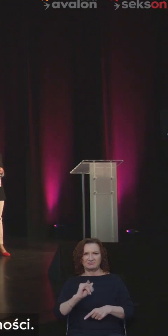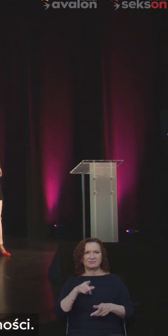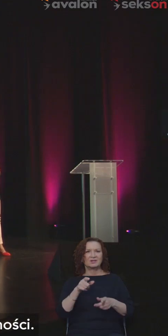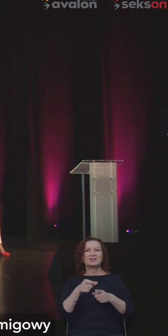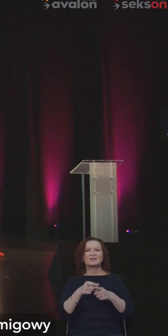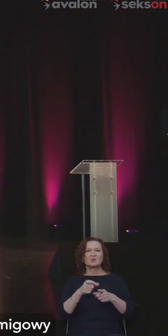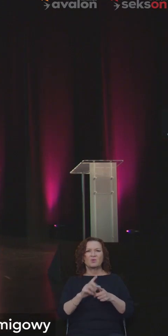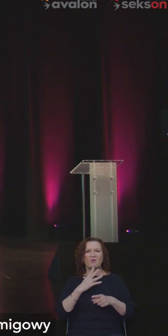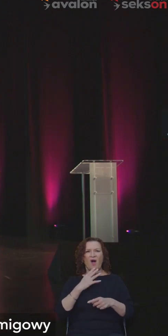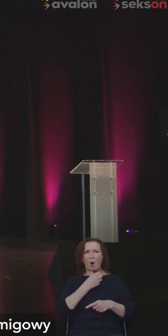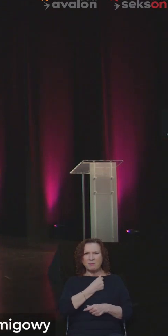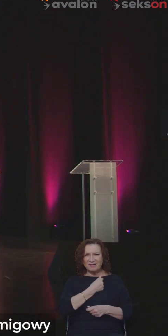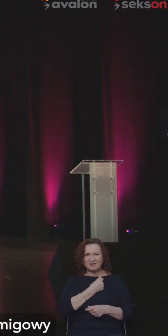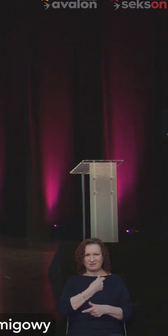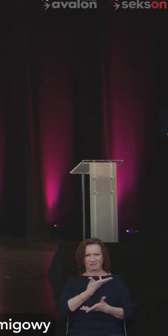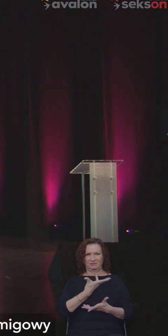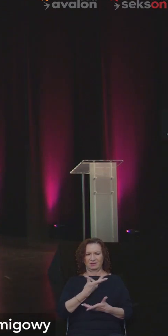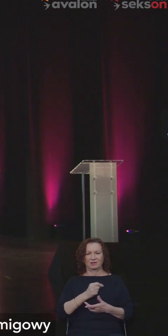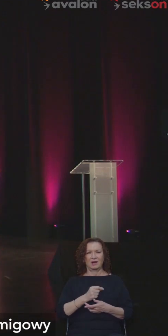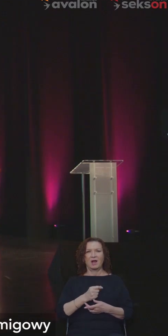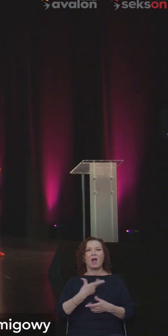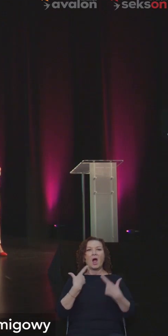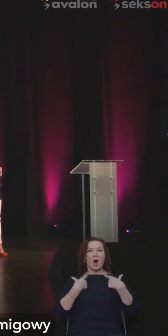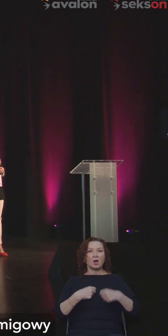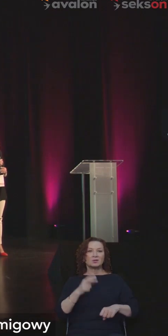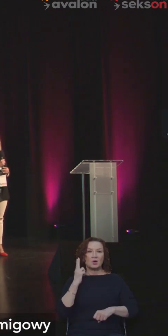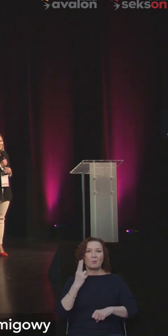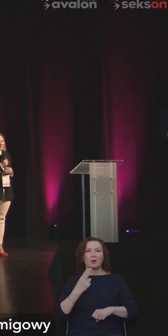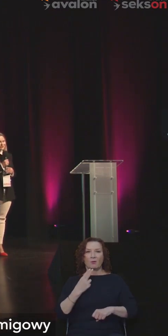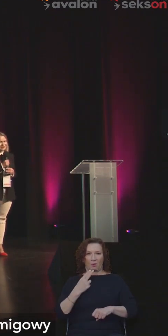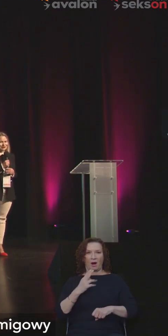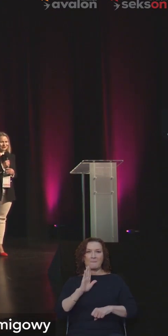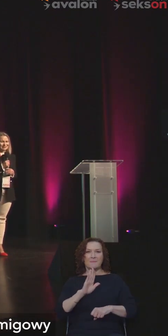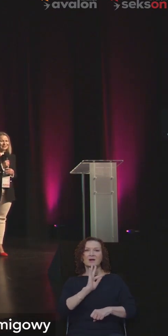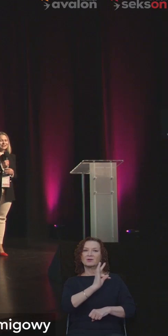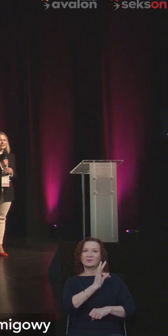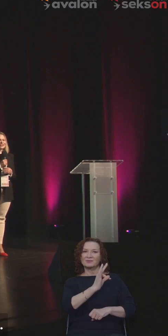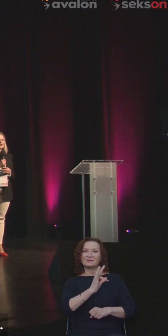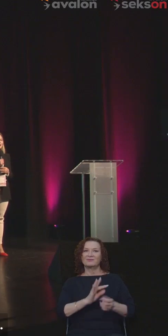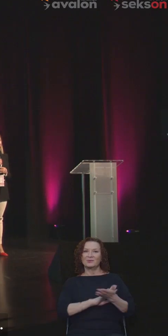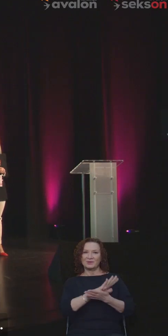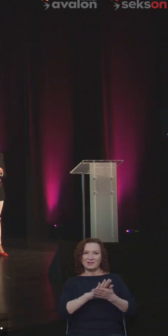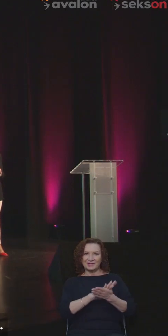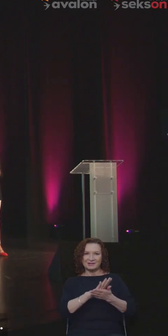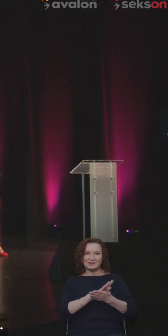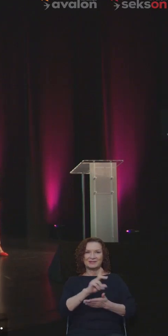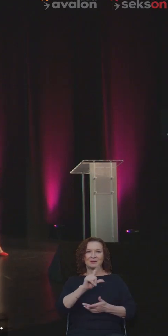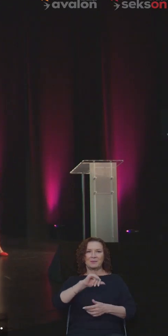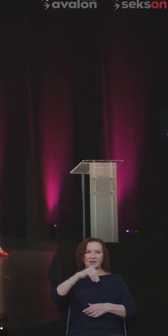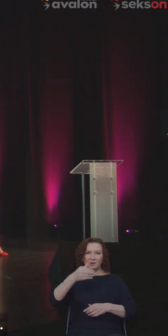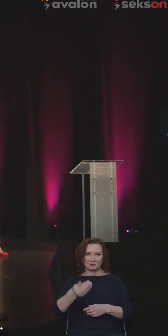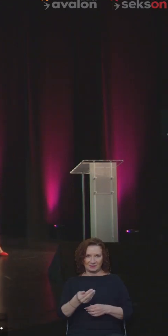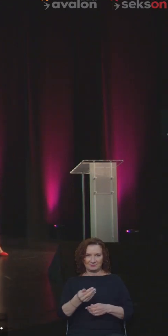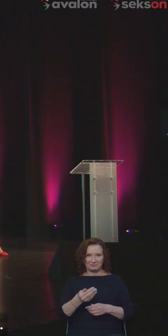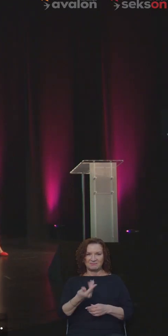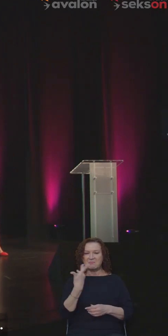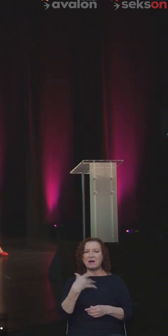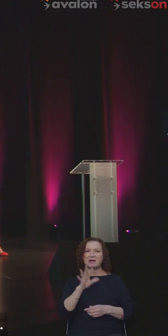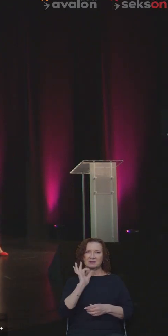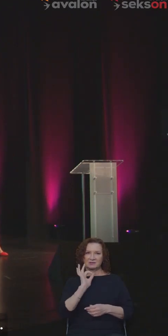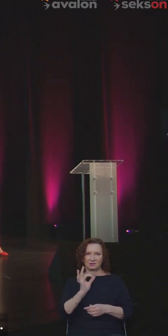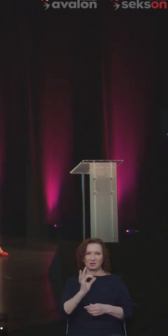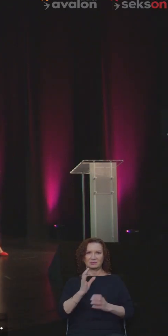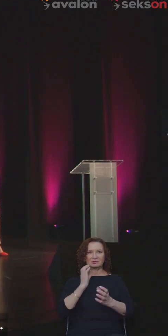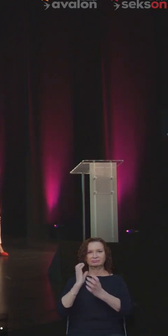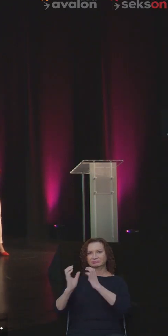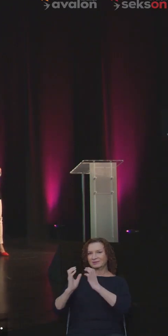społeczności. Osoby głuche mają swój język, jest to polski język migowy i doskonale się w tym języku